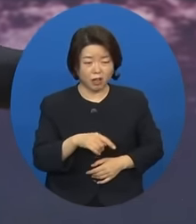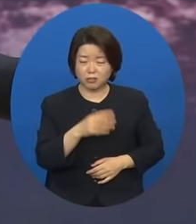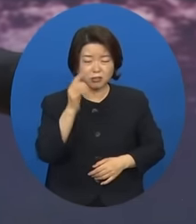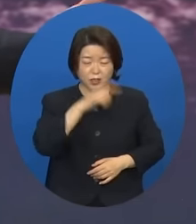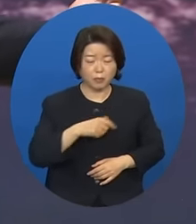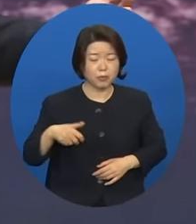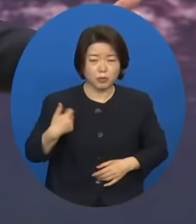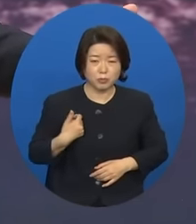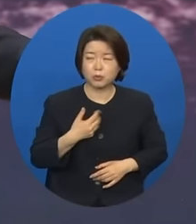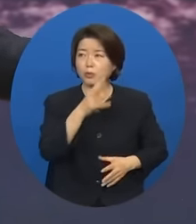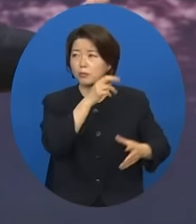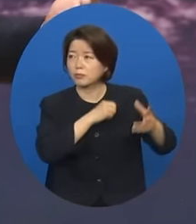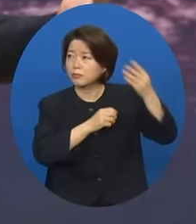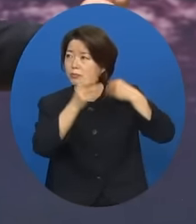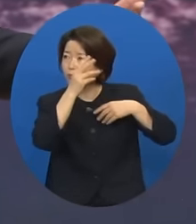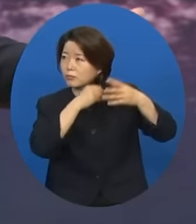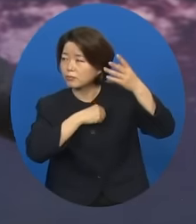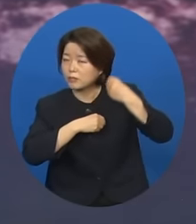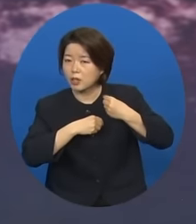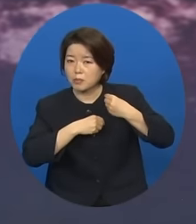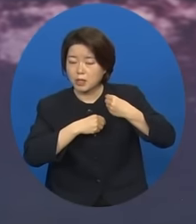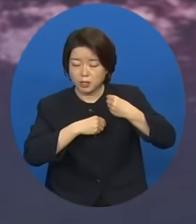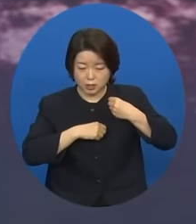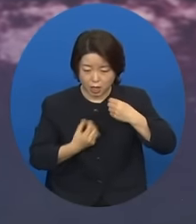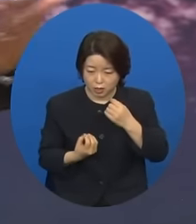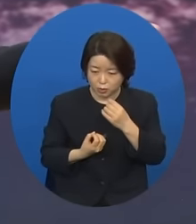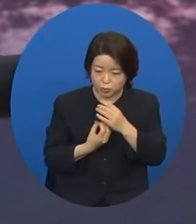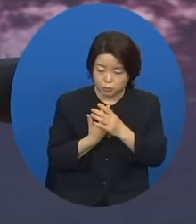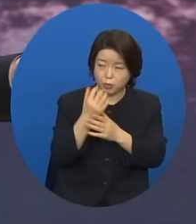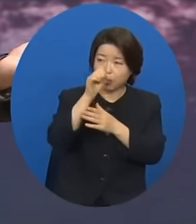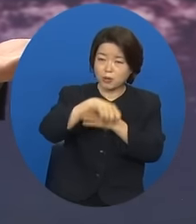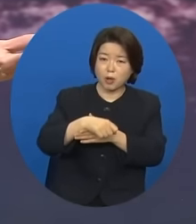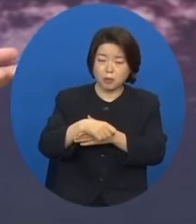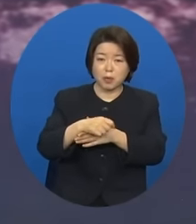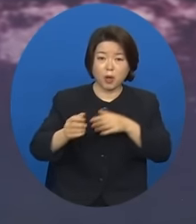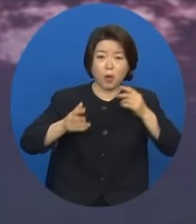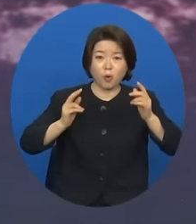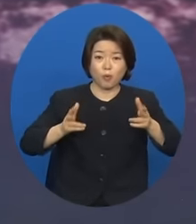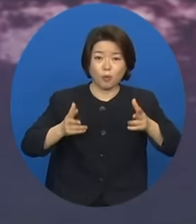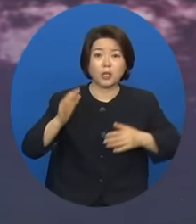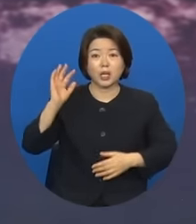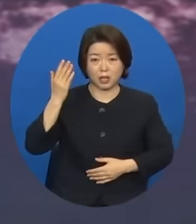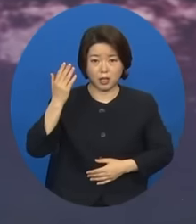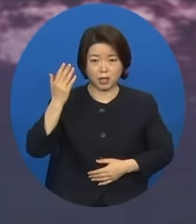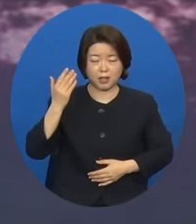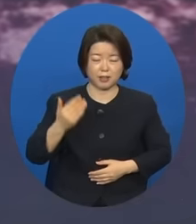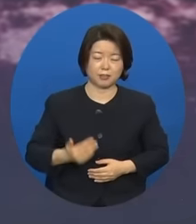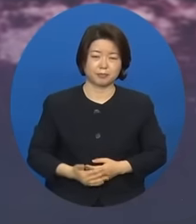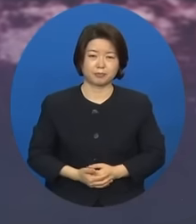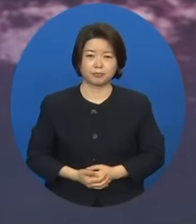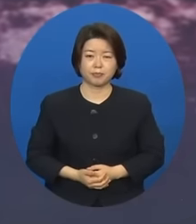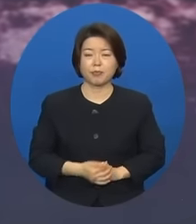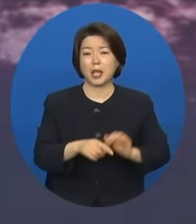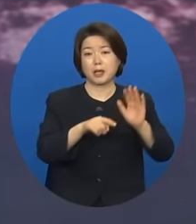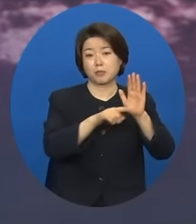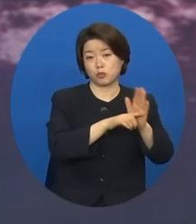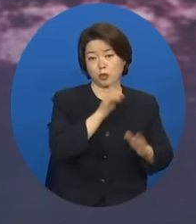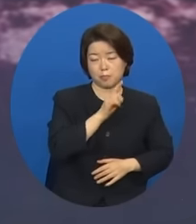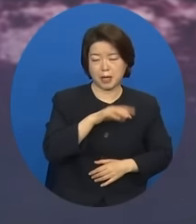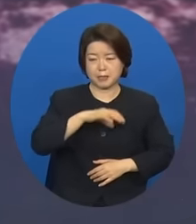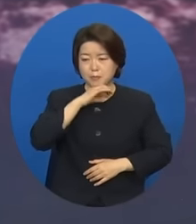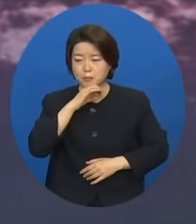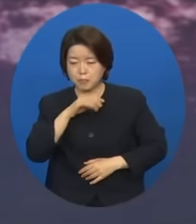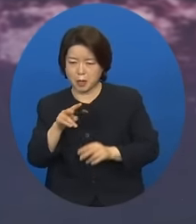이건 계속 그런 열매 맺는 공장이 돼 버리는 거 우리 인생이 그런 공장이 된다는 것이죠 그래서 부정적인 말 불평